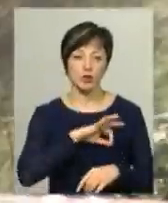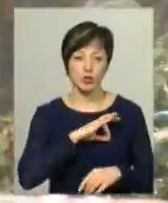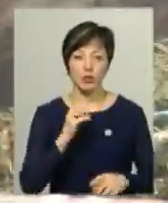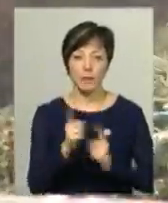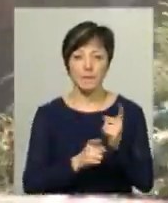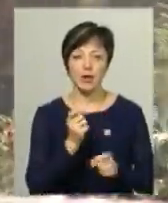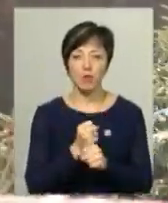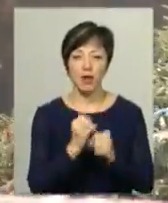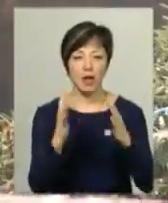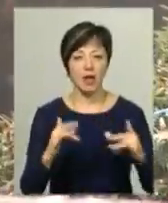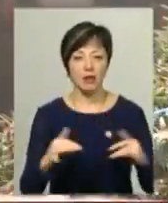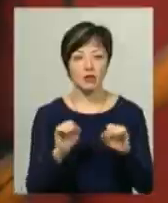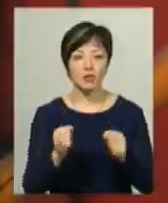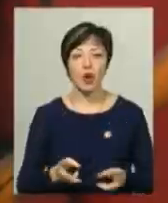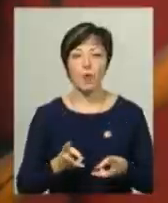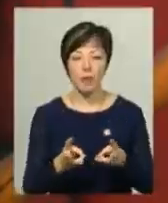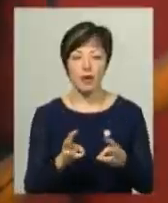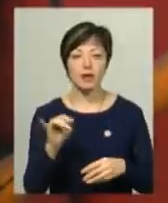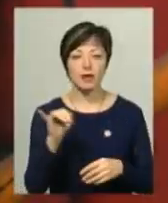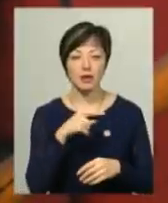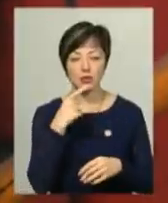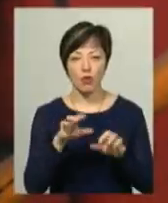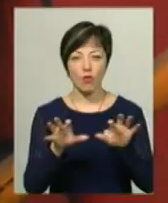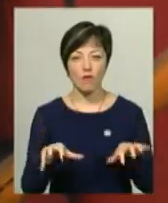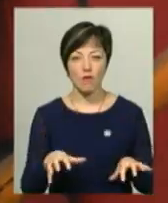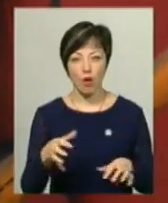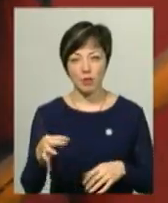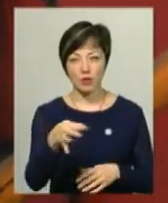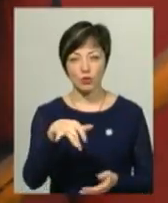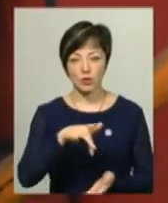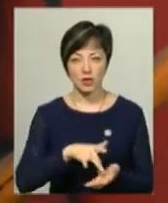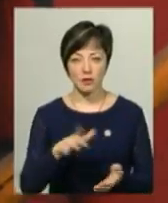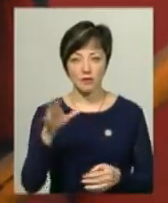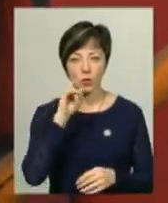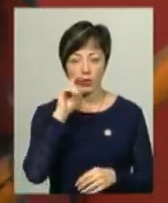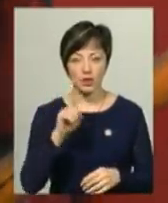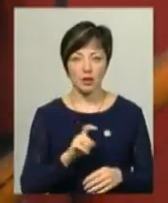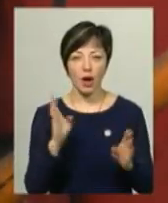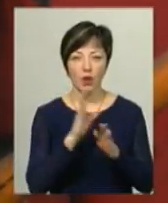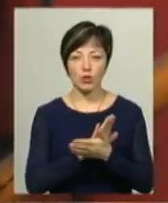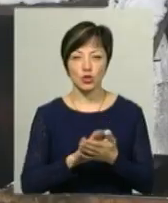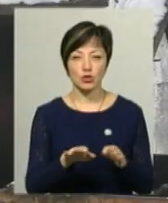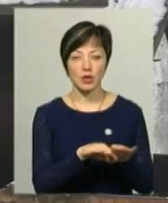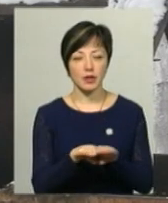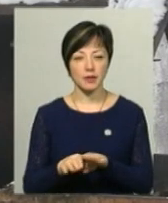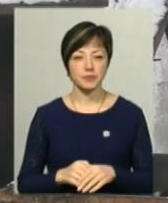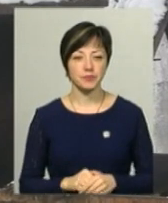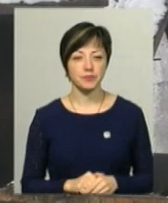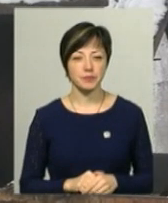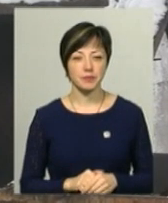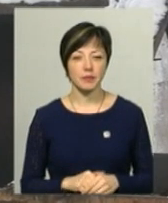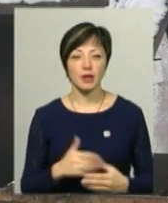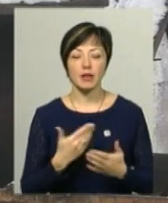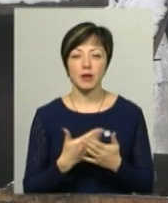перероблені ялинки можна не лише для опалювання, каже голова Хмельницького обласного осередку Всеукраїнської екологічної ліги Наталія Міронова.